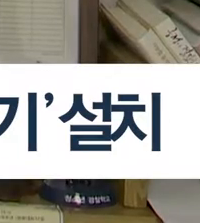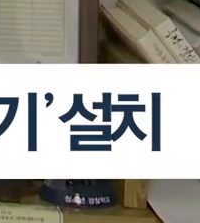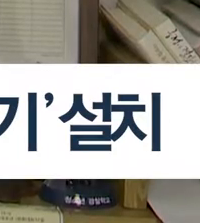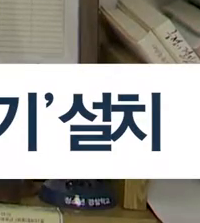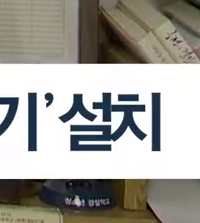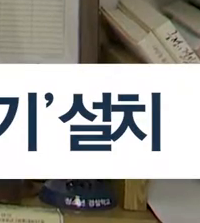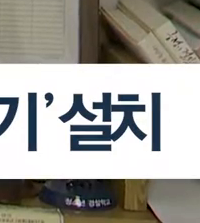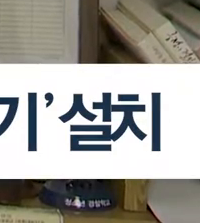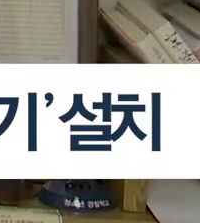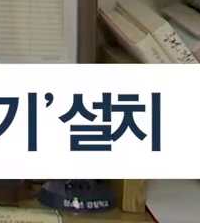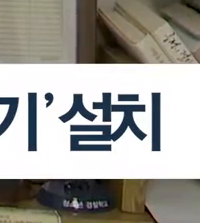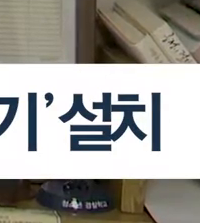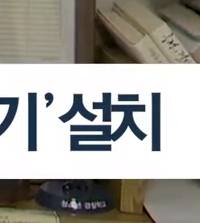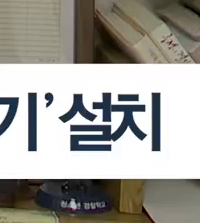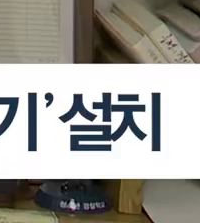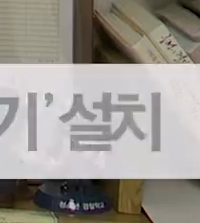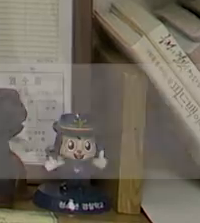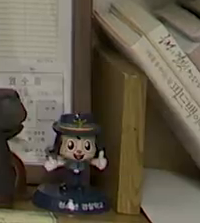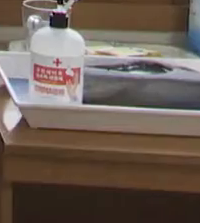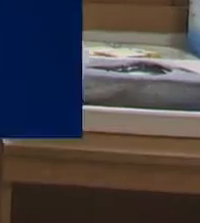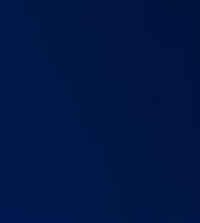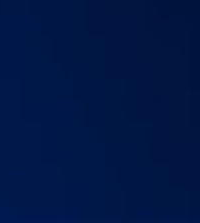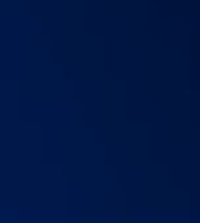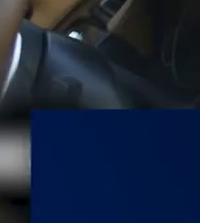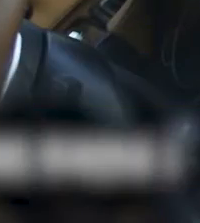실내 공기 스마트 측정기를 설치했습니다.